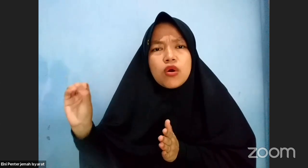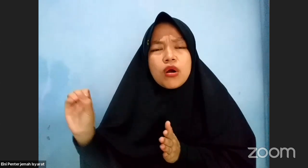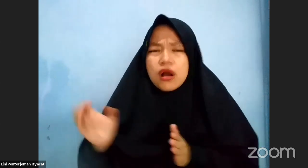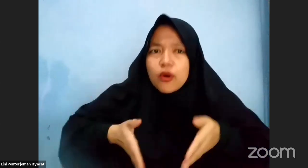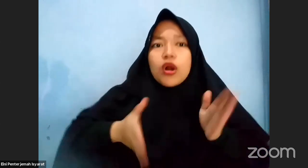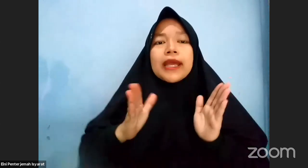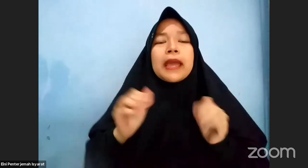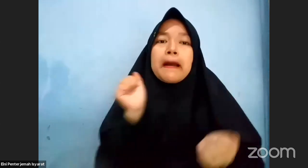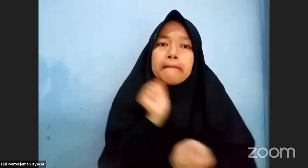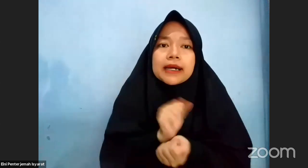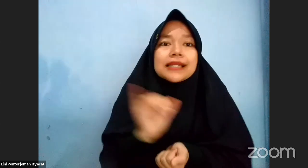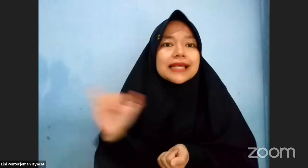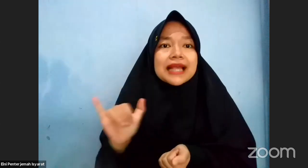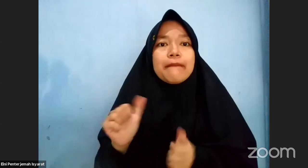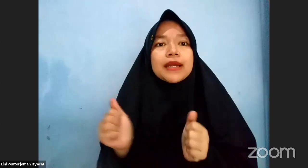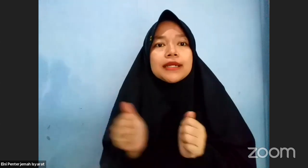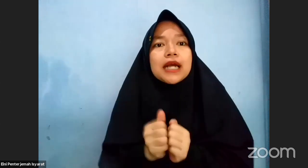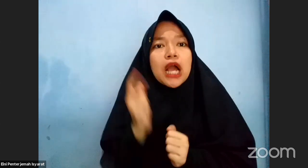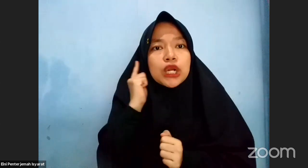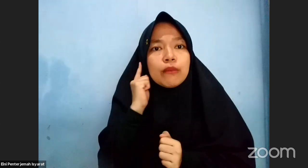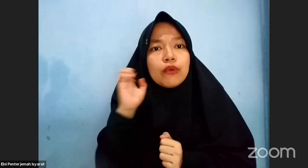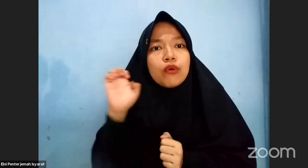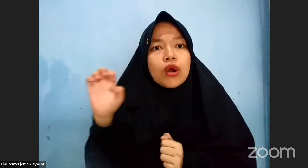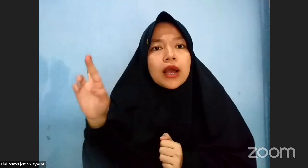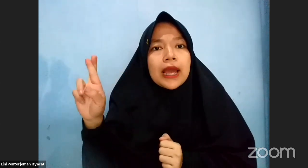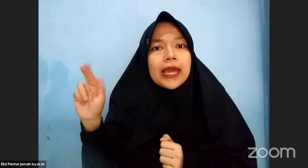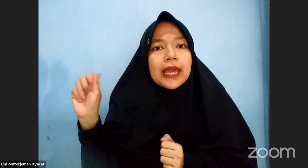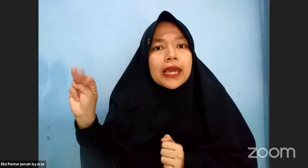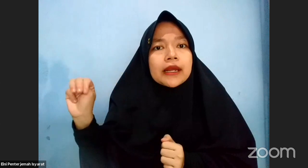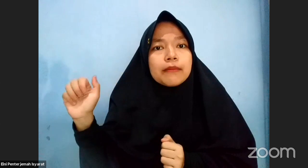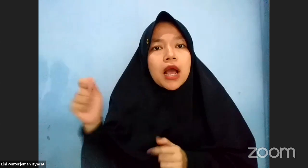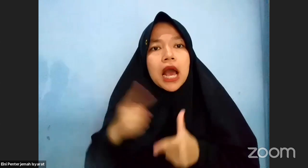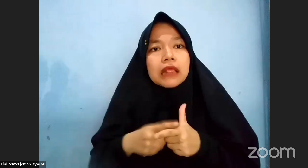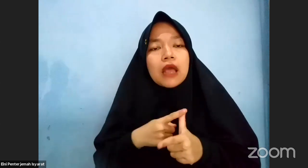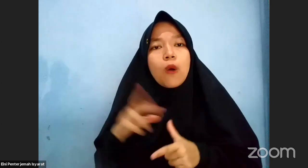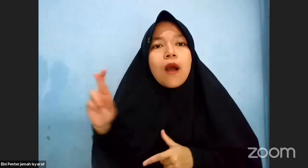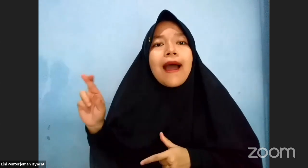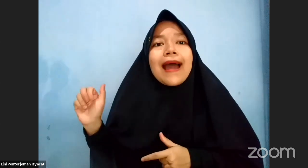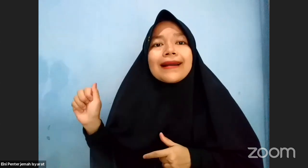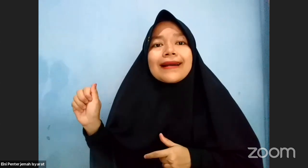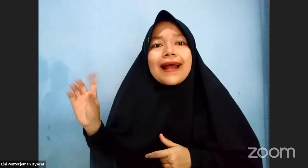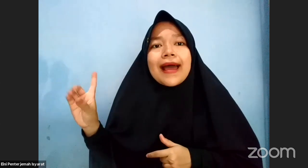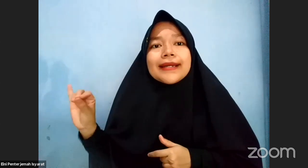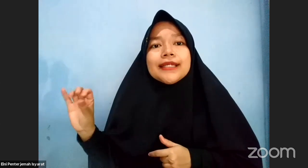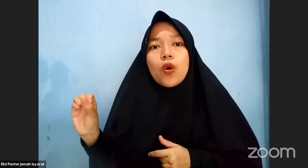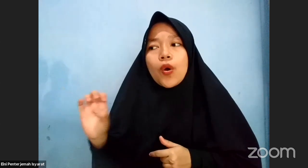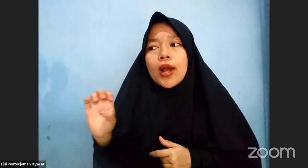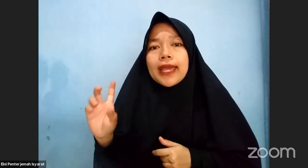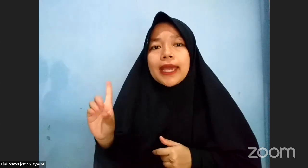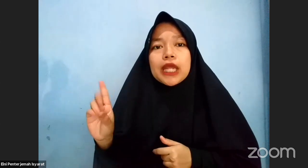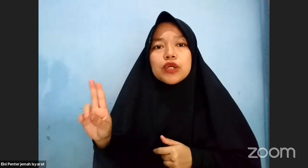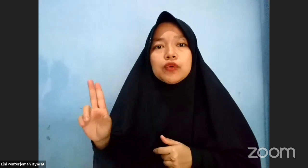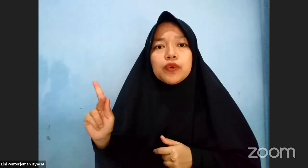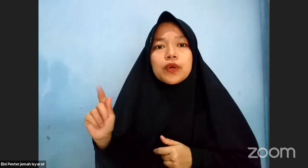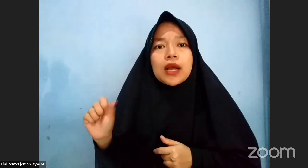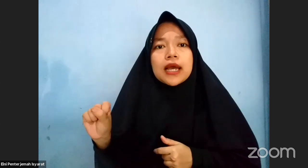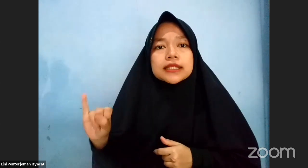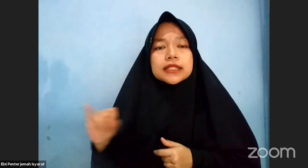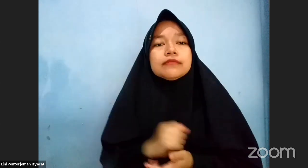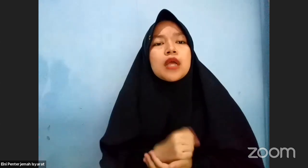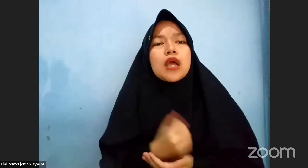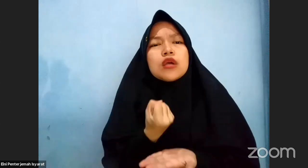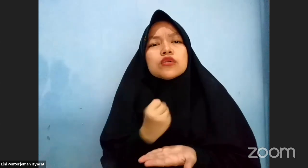sip ya Iya baik ibu mungkin nanti kita bisa minta daftar radionya mungkin kalau memang bisa ini dicat ini jadikan